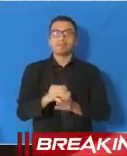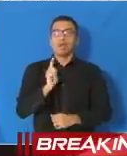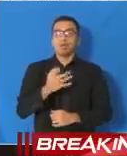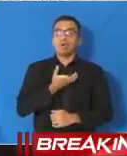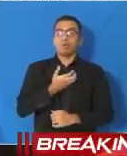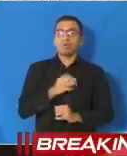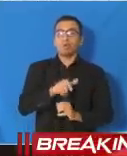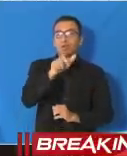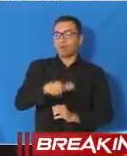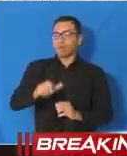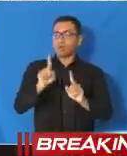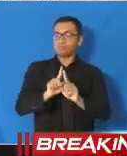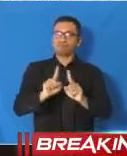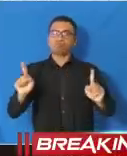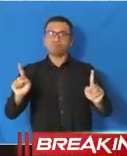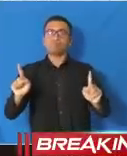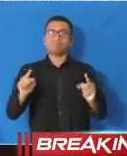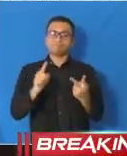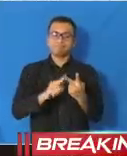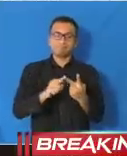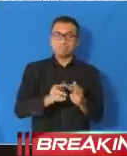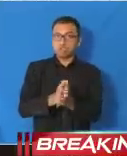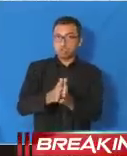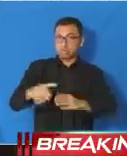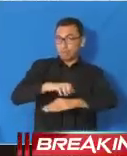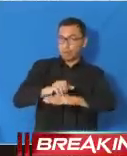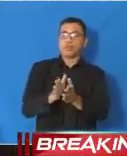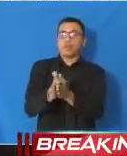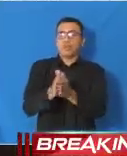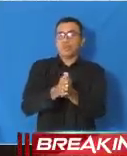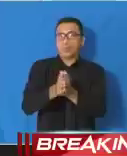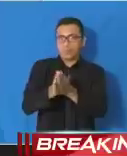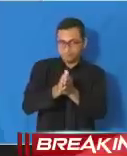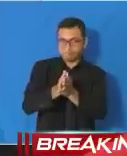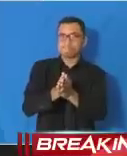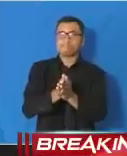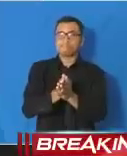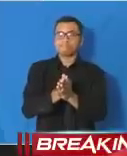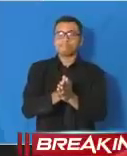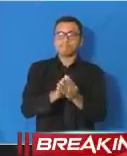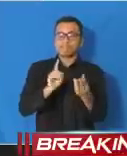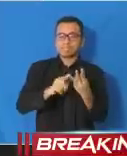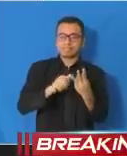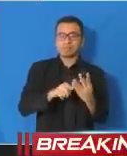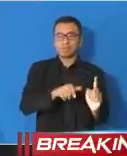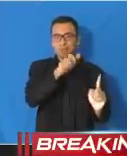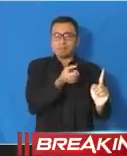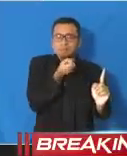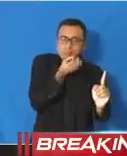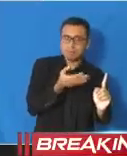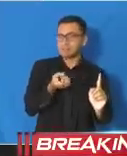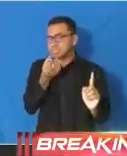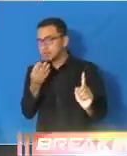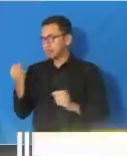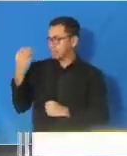menjaga cara mencuci tangan dengan menggunakan sabun serta saling mengingatkan satu dengan yang